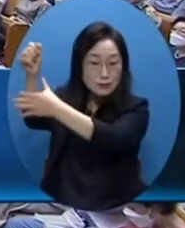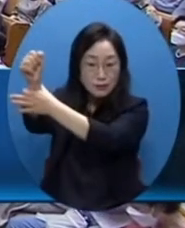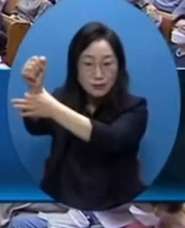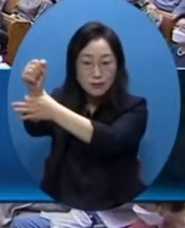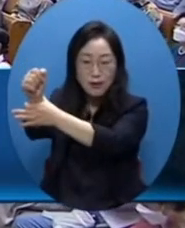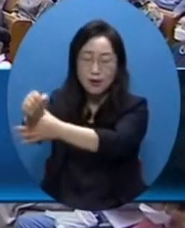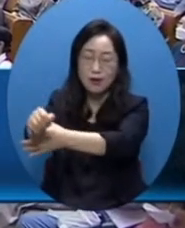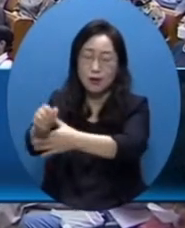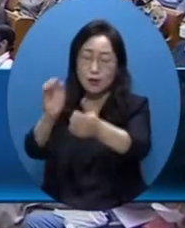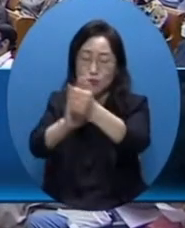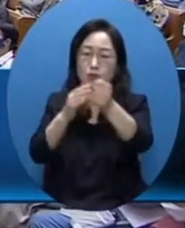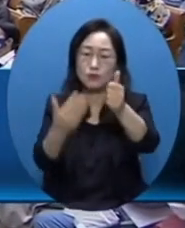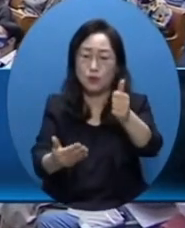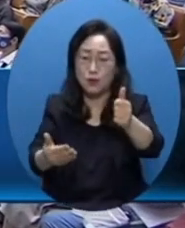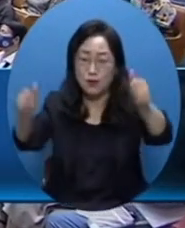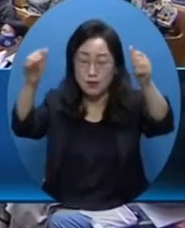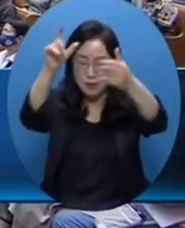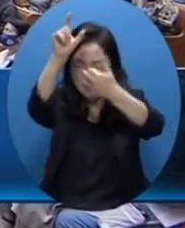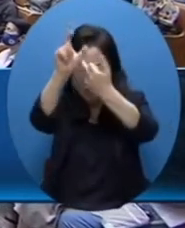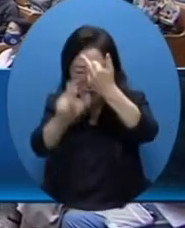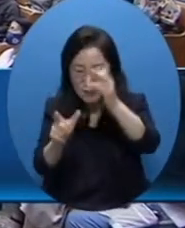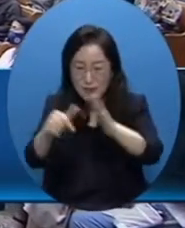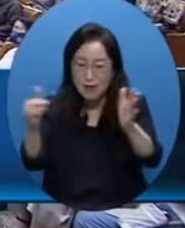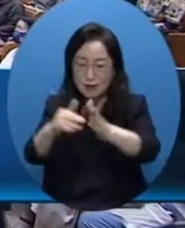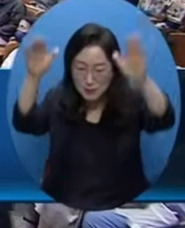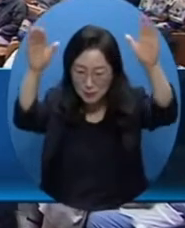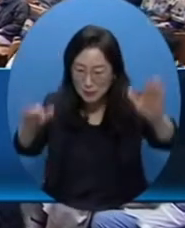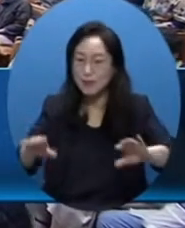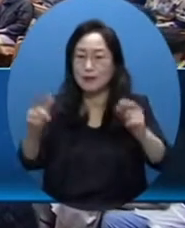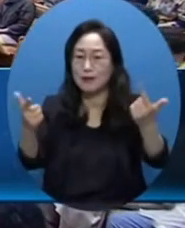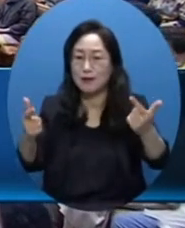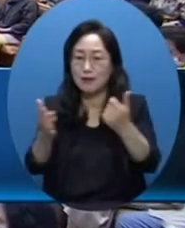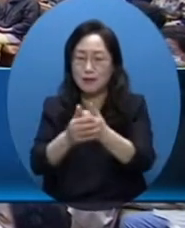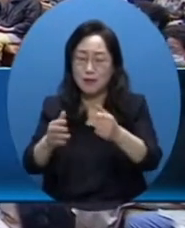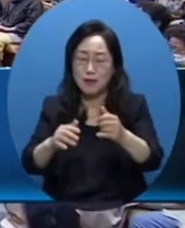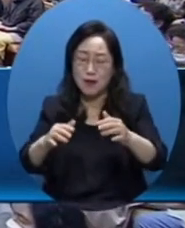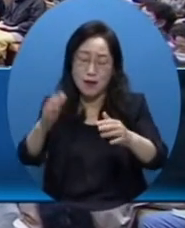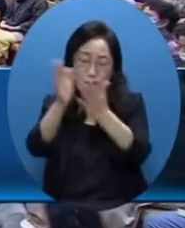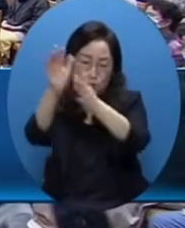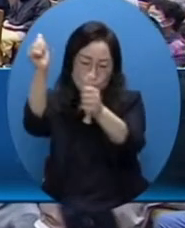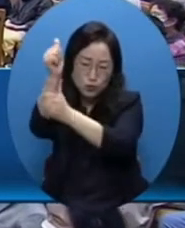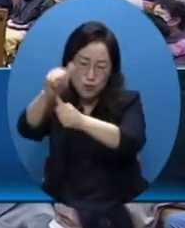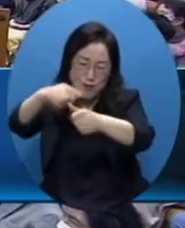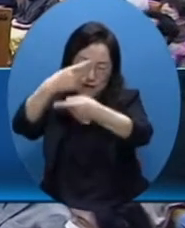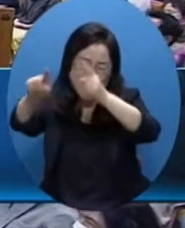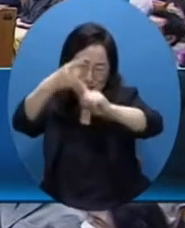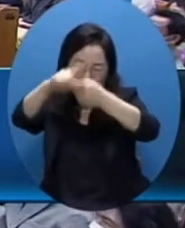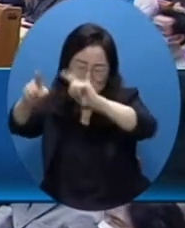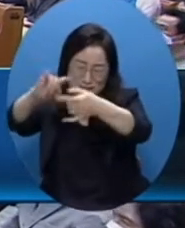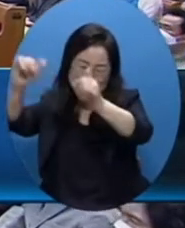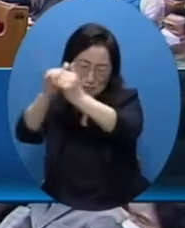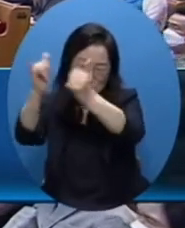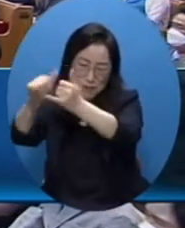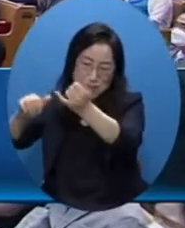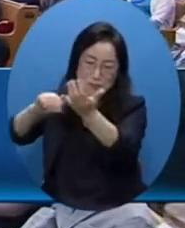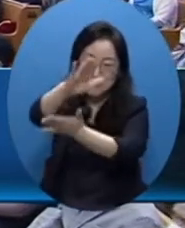모세의 손을 붙들어 올렸더니 그 손이 해가 지도록 내려오지 아니한지라. 여호수아가 칼날로 아말렉과 그 백성을 쳐서